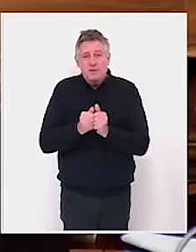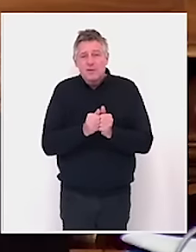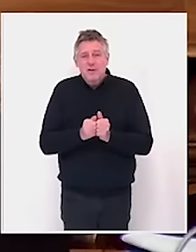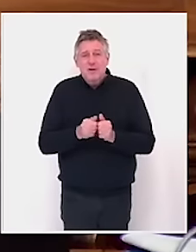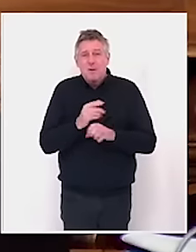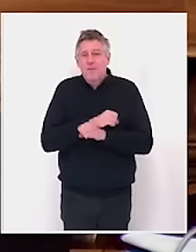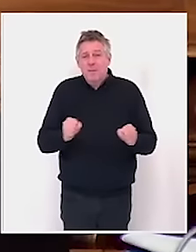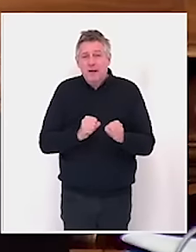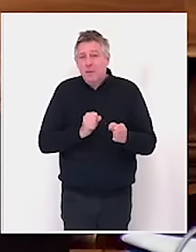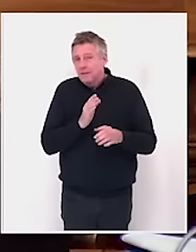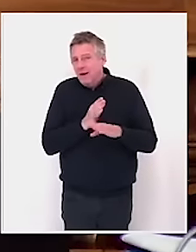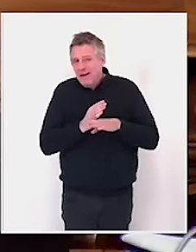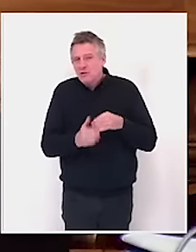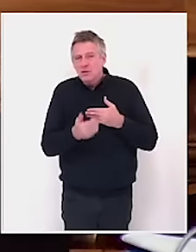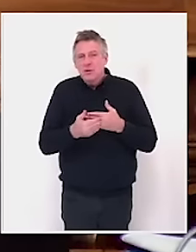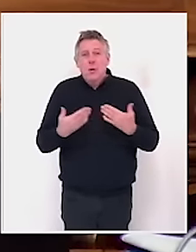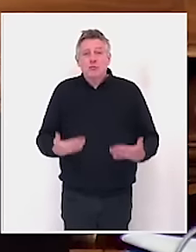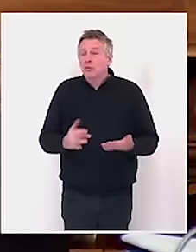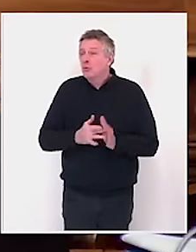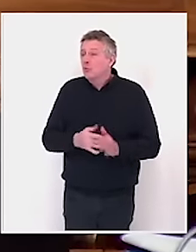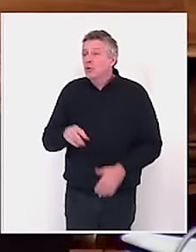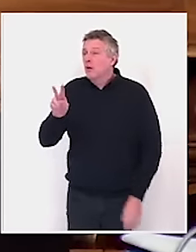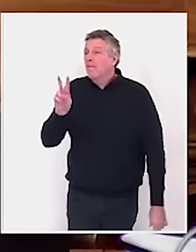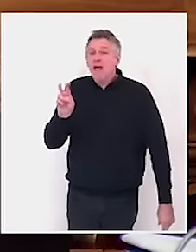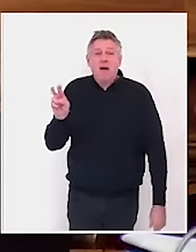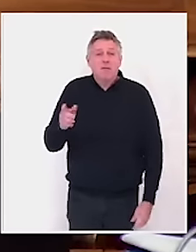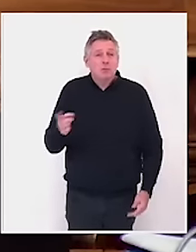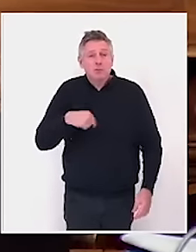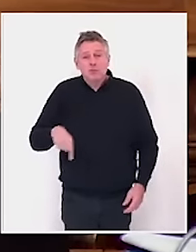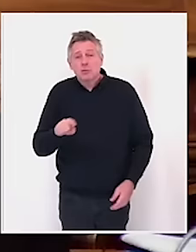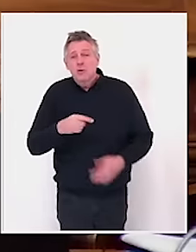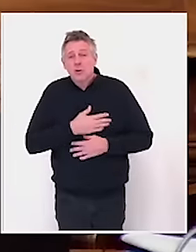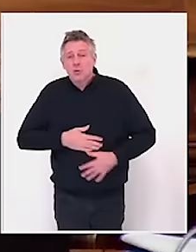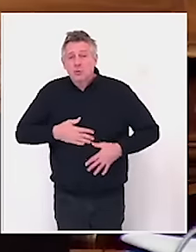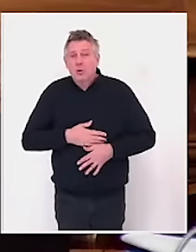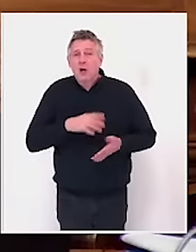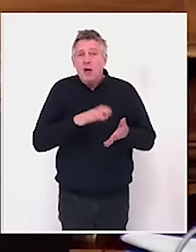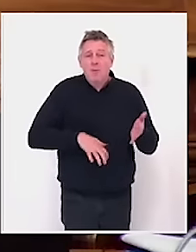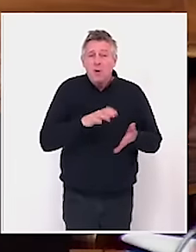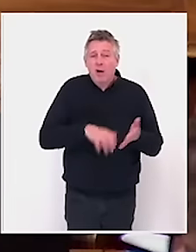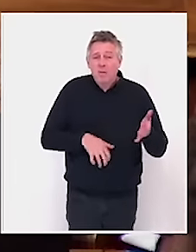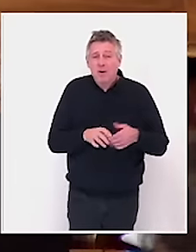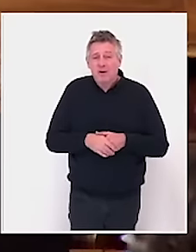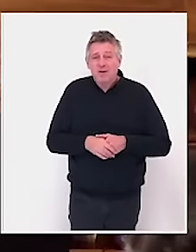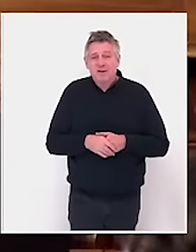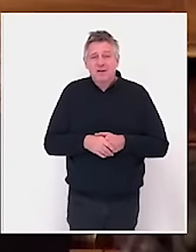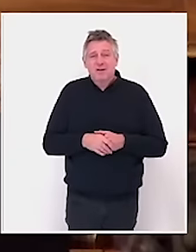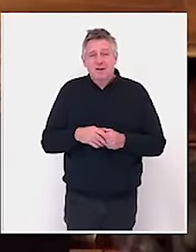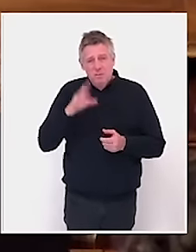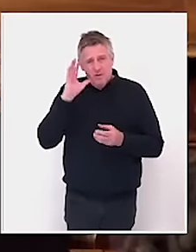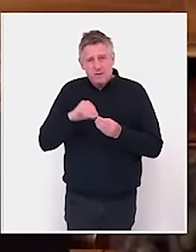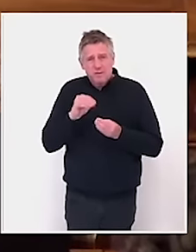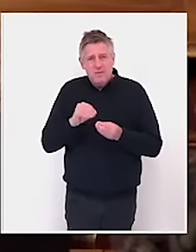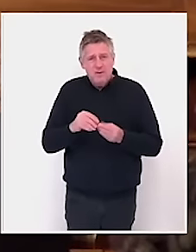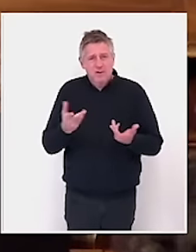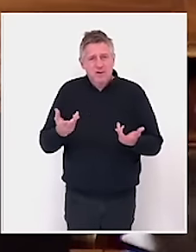chose. Aujourd'hui, tout le monde est écolo, tout le monde est content du rapport, et ça fait quand même aussi poser question, parce que la